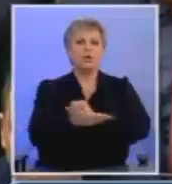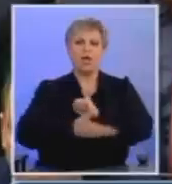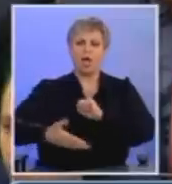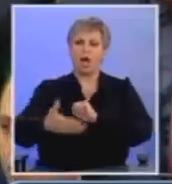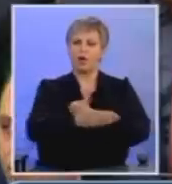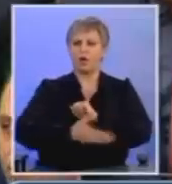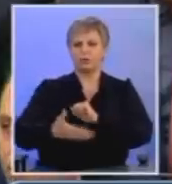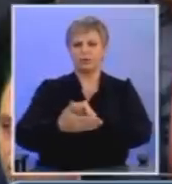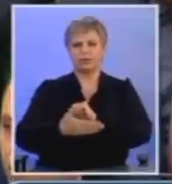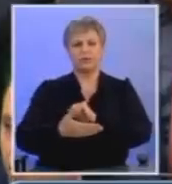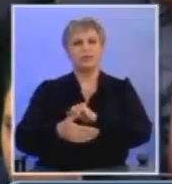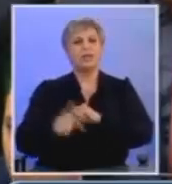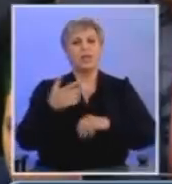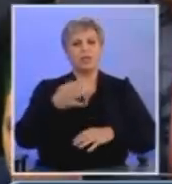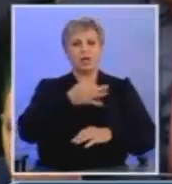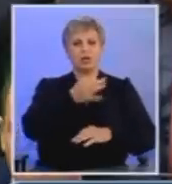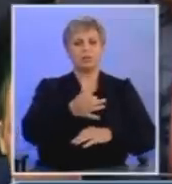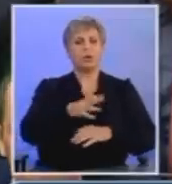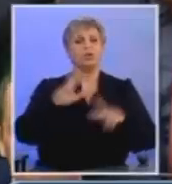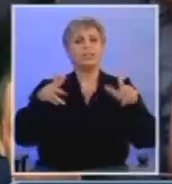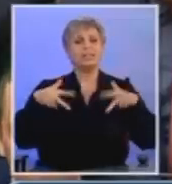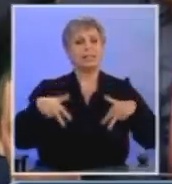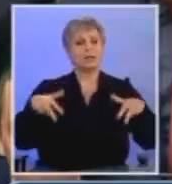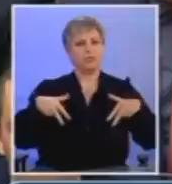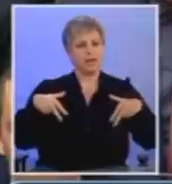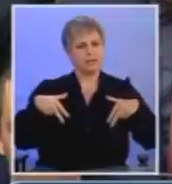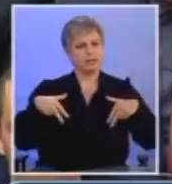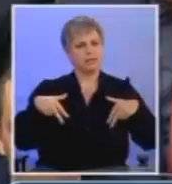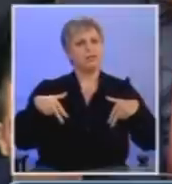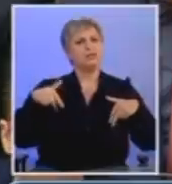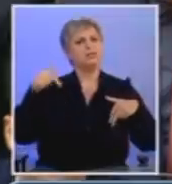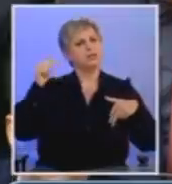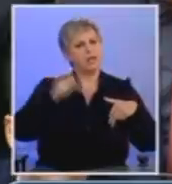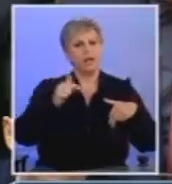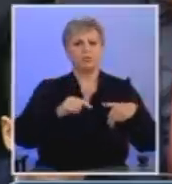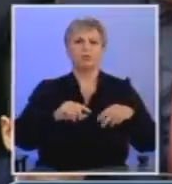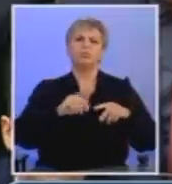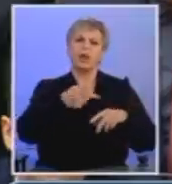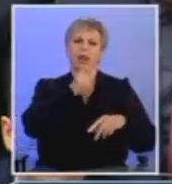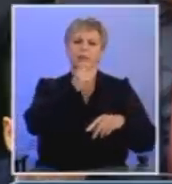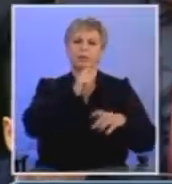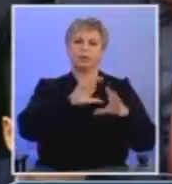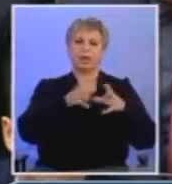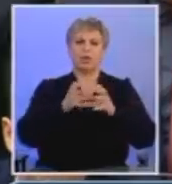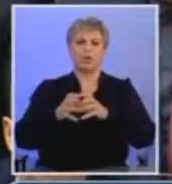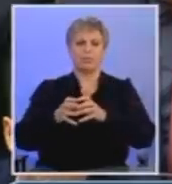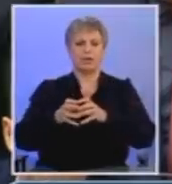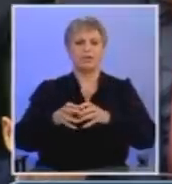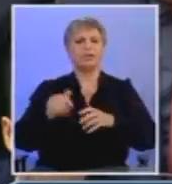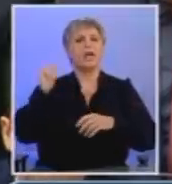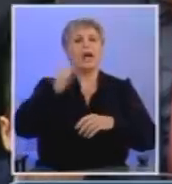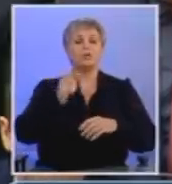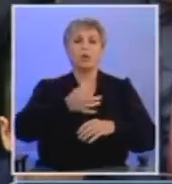η κυβέρνηση με τη σύμφωνη γνώμη των περισσότερων κομμάτων της αντιπολιτεύσεως τους θεωρεί